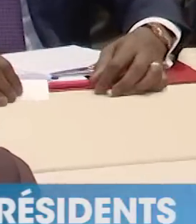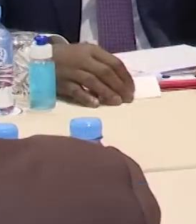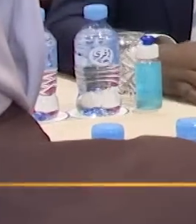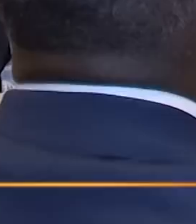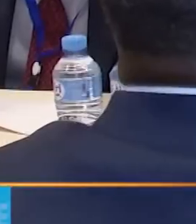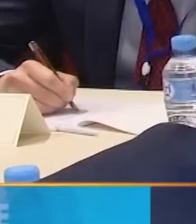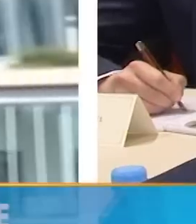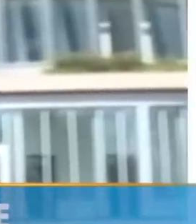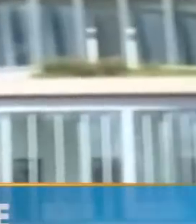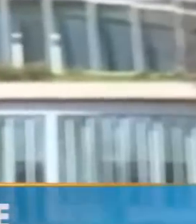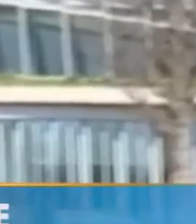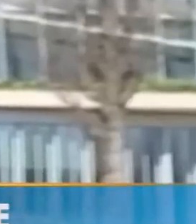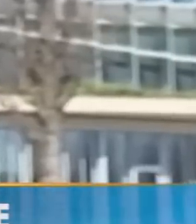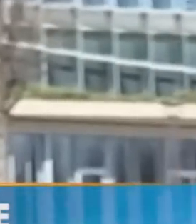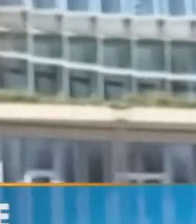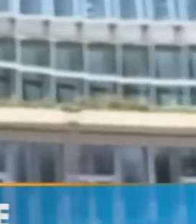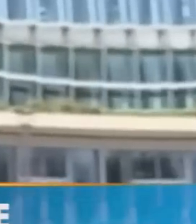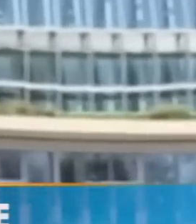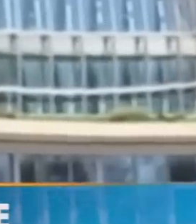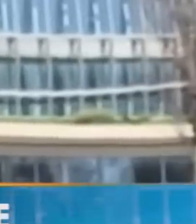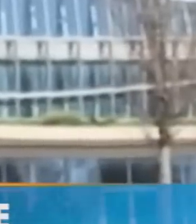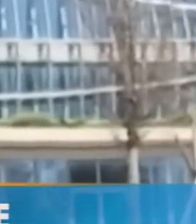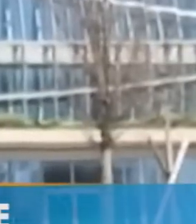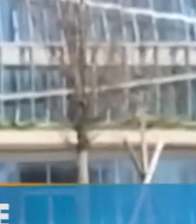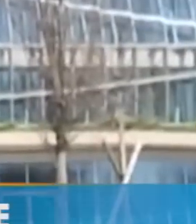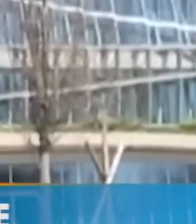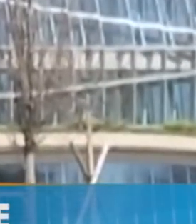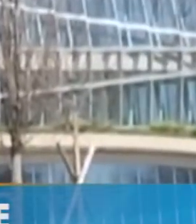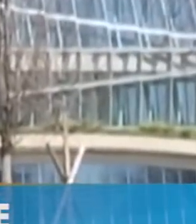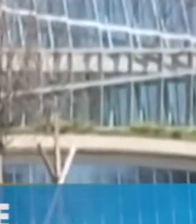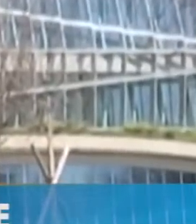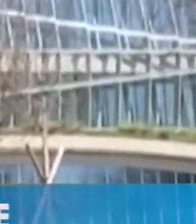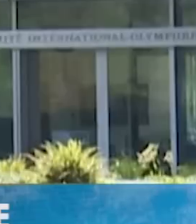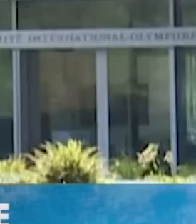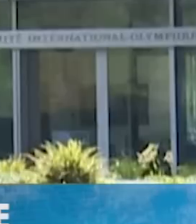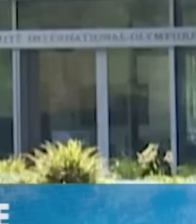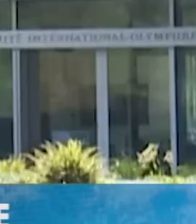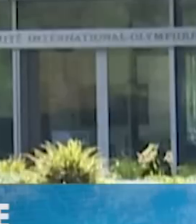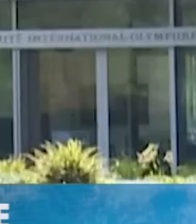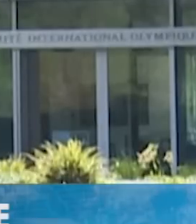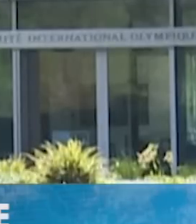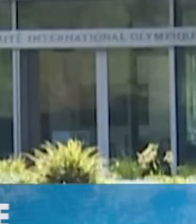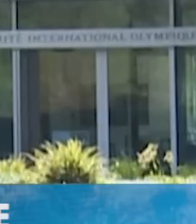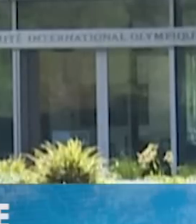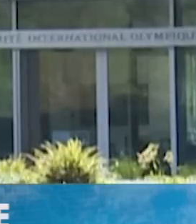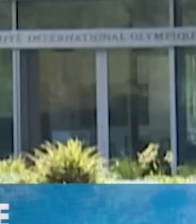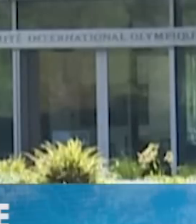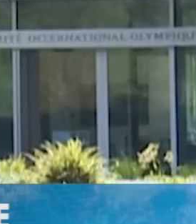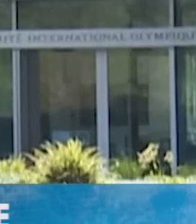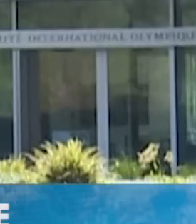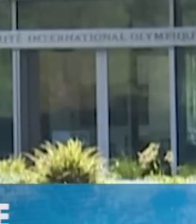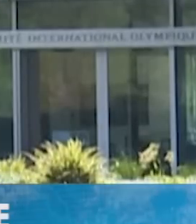l'Organisation de la coopération islamique. Enfin, l'Ukraine ne veut pas d'athlètes russes aux Jeux olympiques de